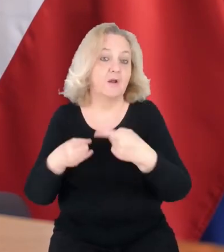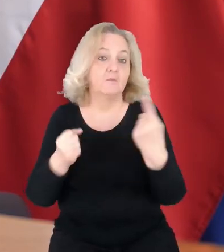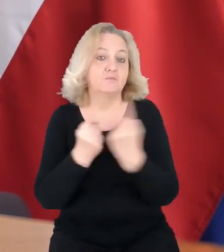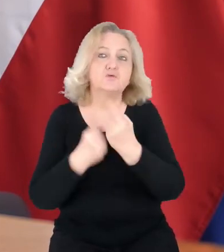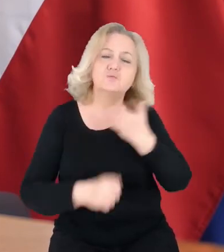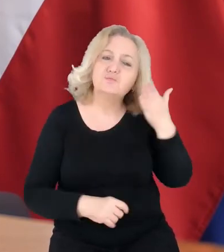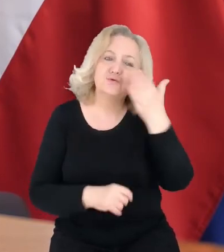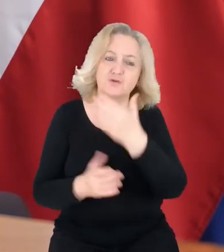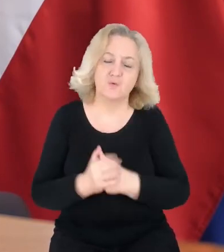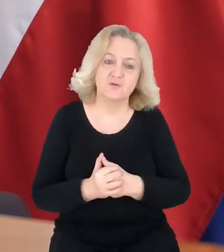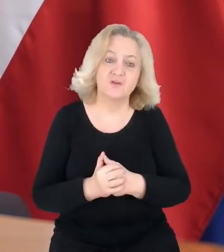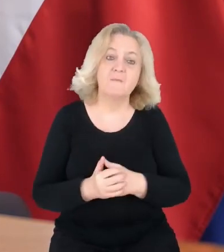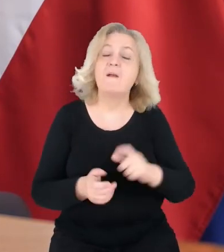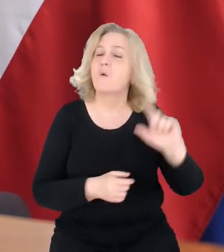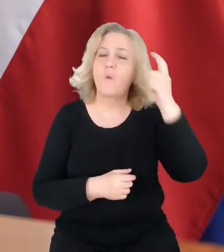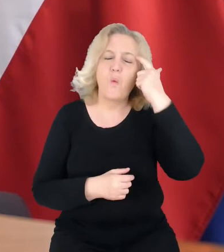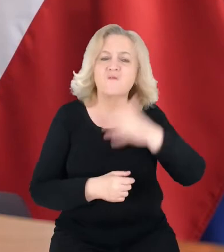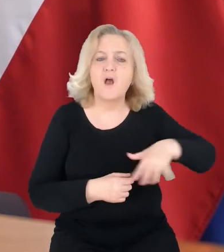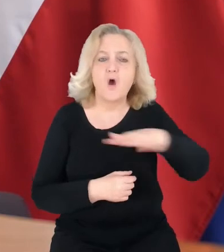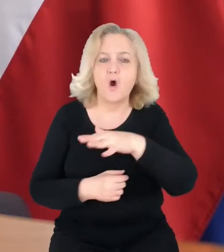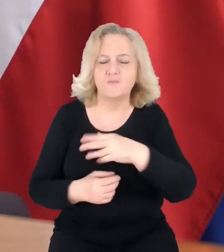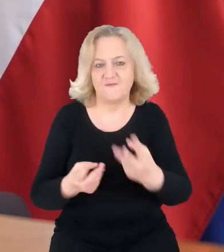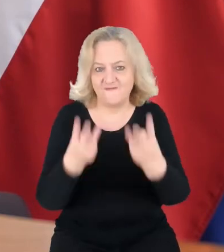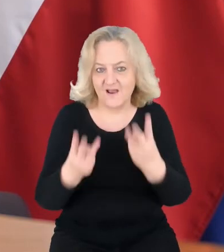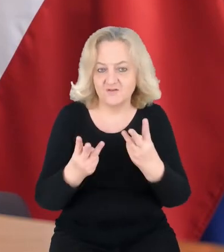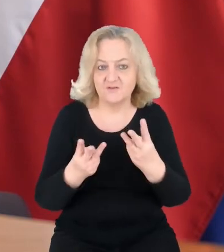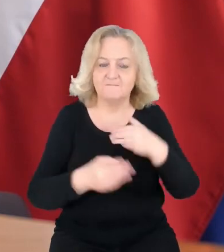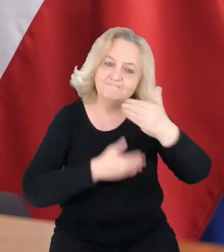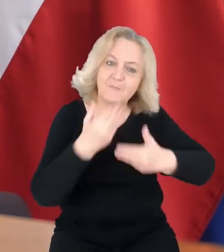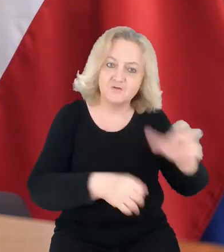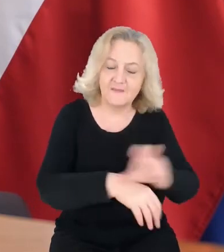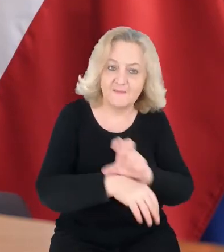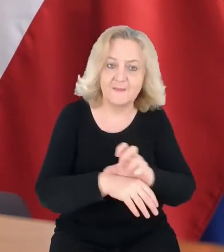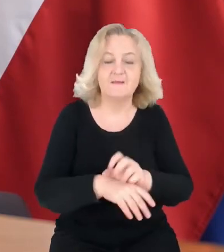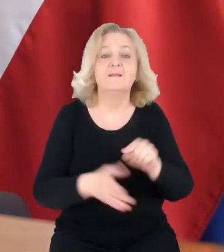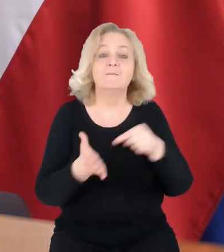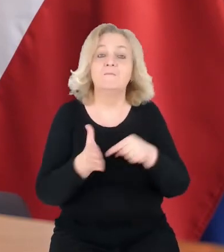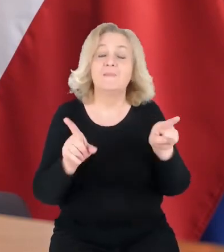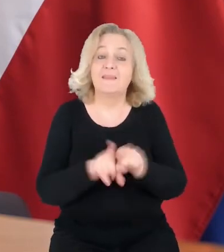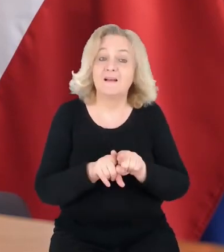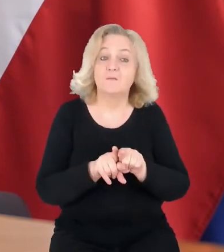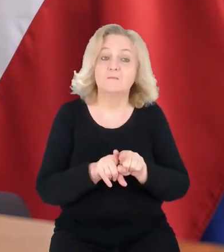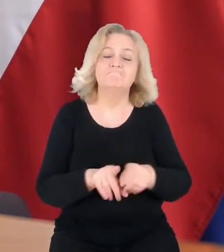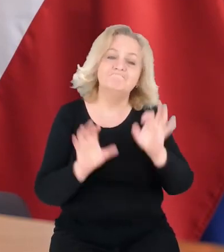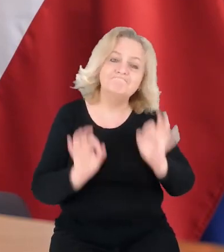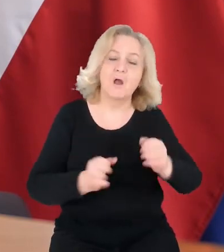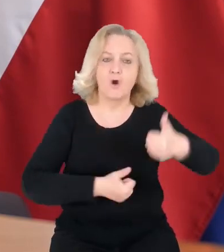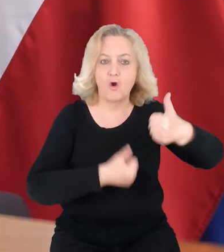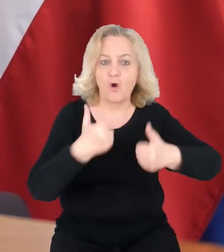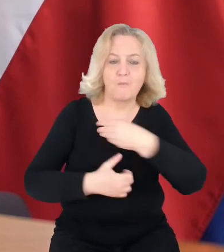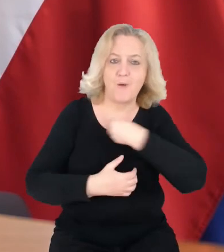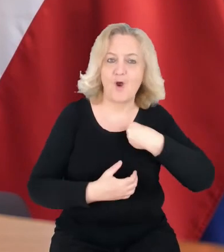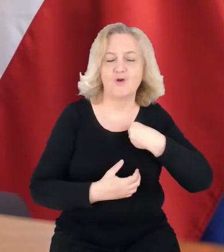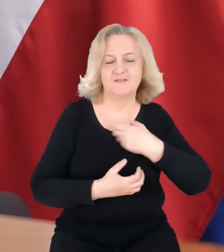przyszłości. Kluczowymi obszarami determinującymi postęp technologiczny i stanowiącymi o konkurencyjności polskiej gospodarki